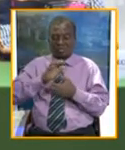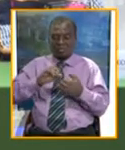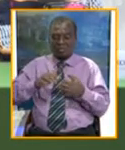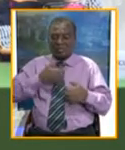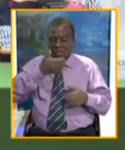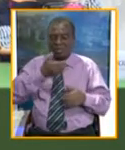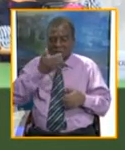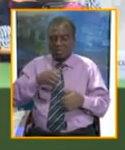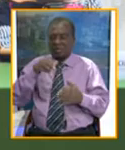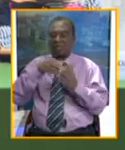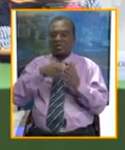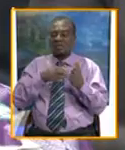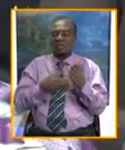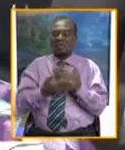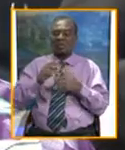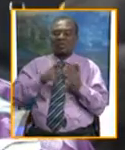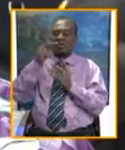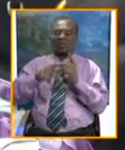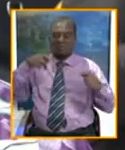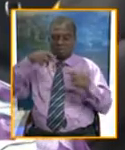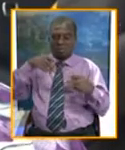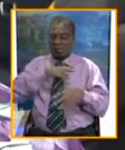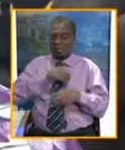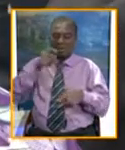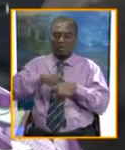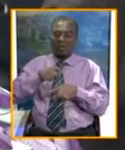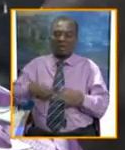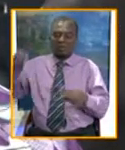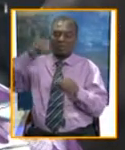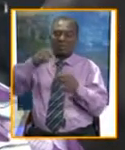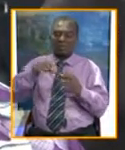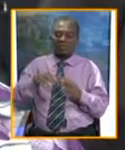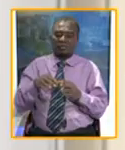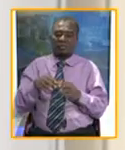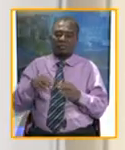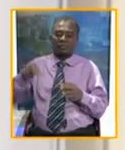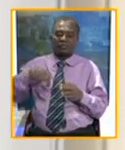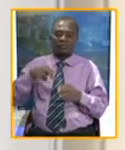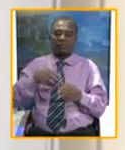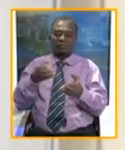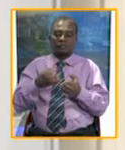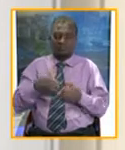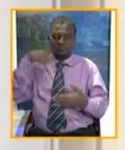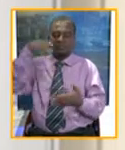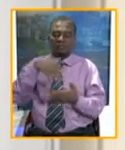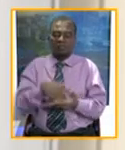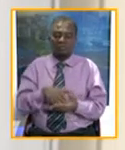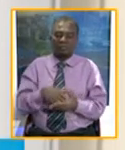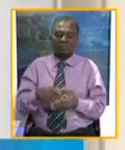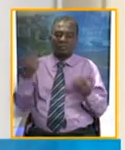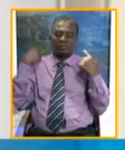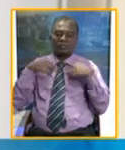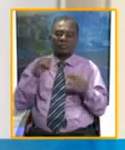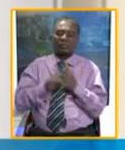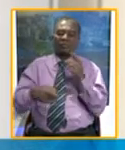national de lutte et ses partenaires. L'heure est de renforcer les actions préventives. Nous voudrions donc encore, à l'occasion